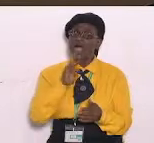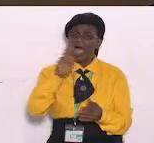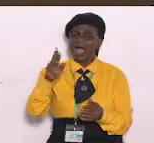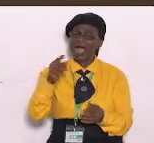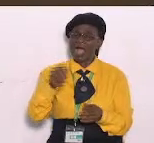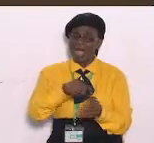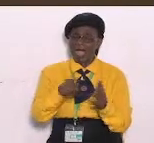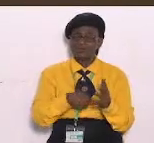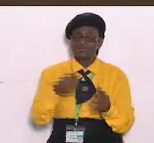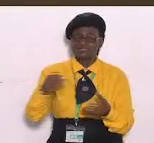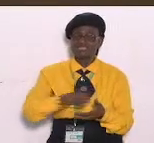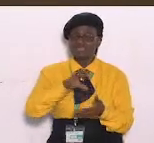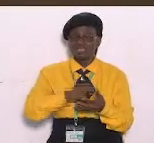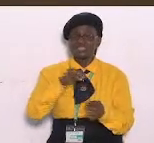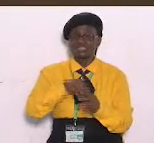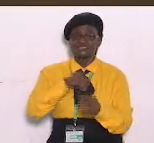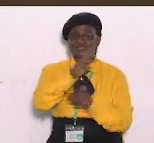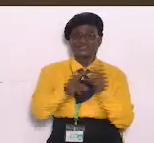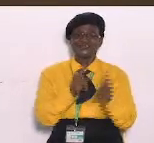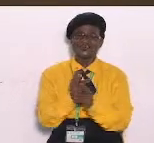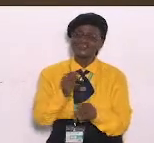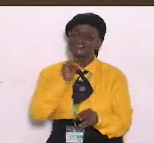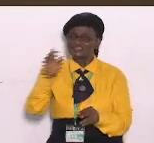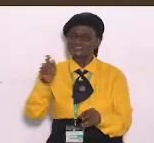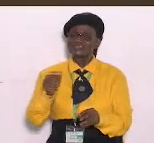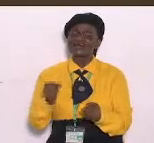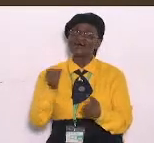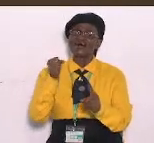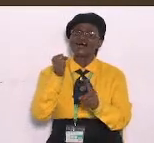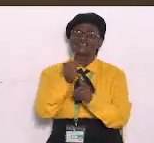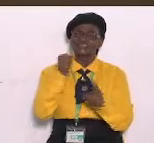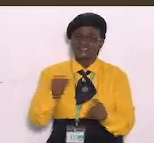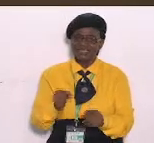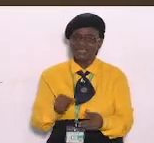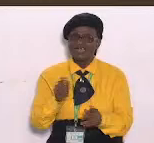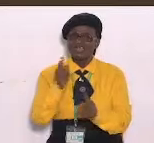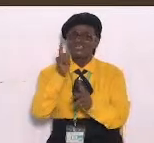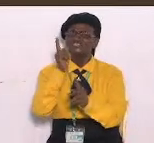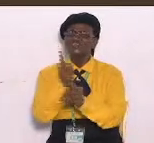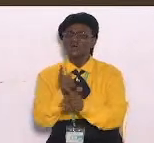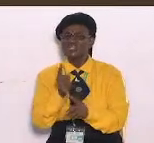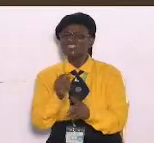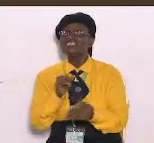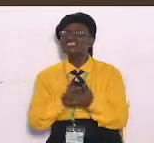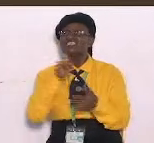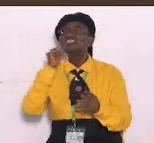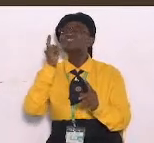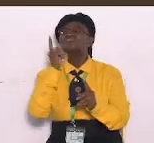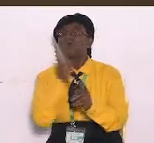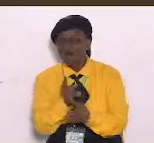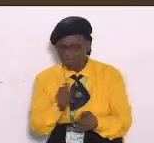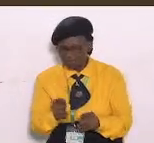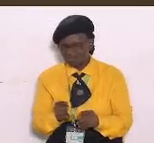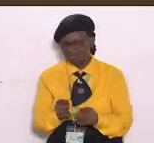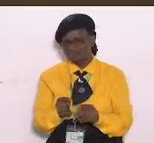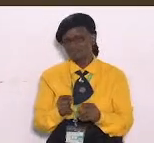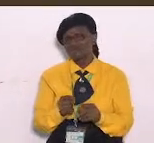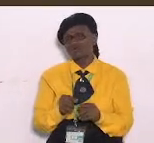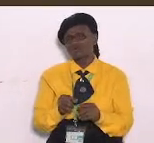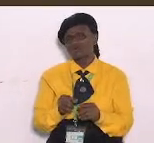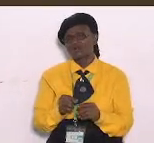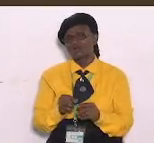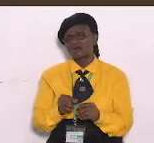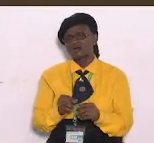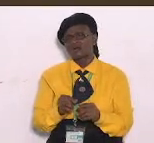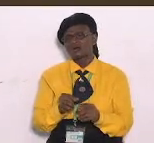dire le fait que les Juifs sont les plus riches parmi les rich du monde